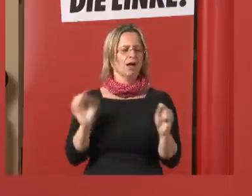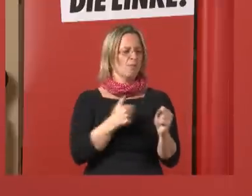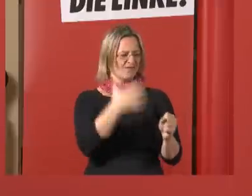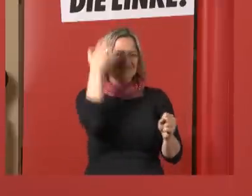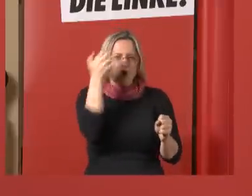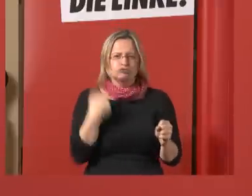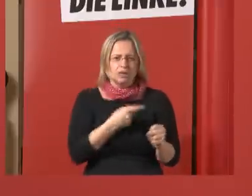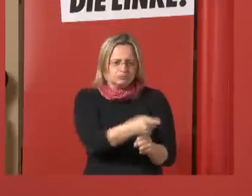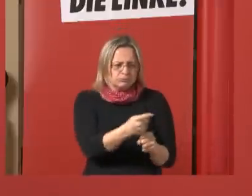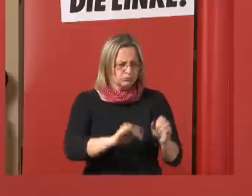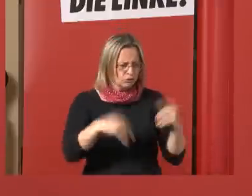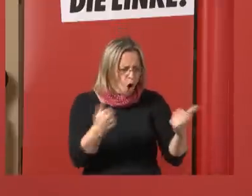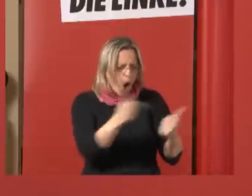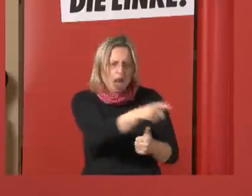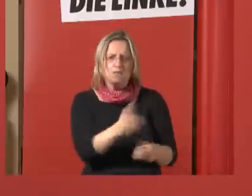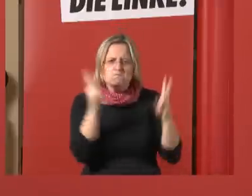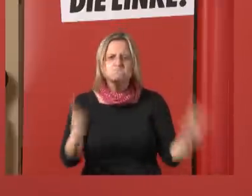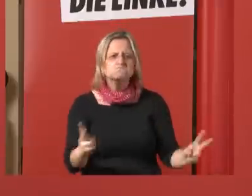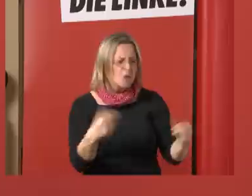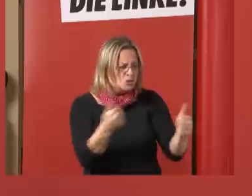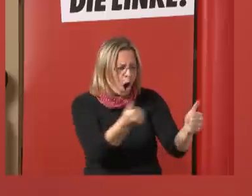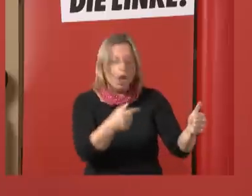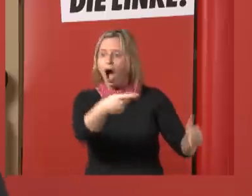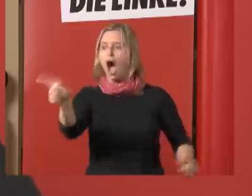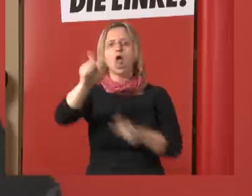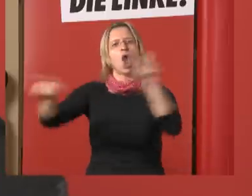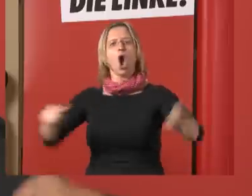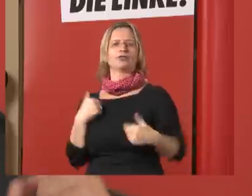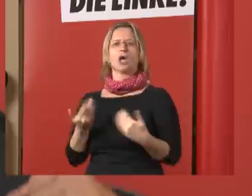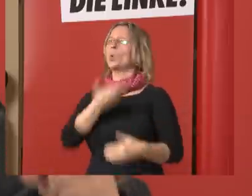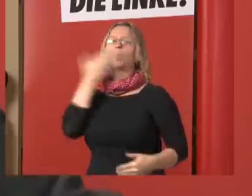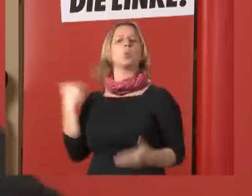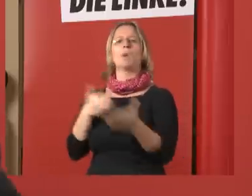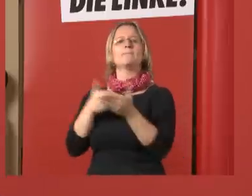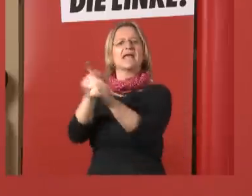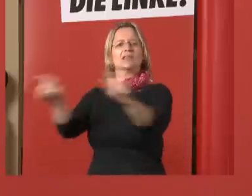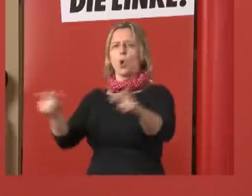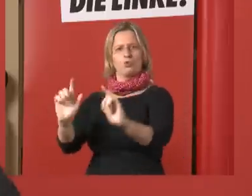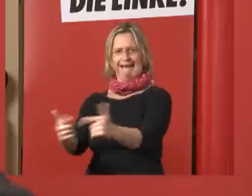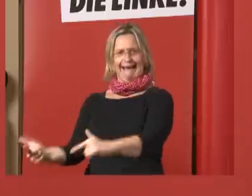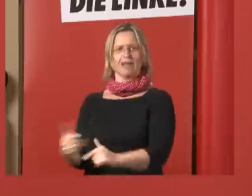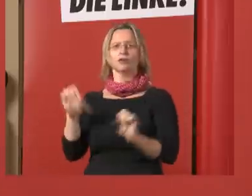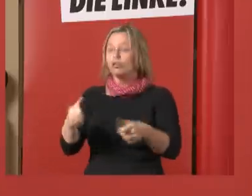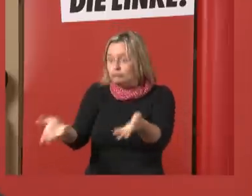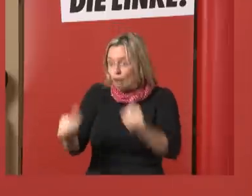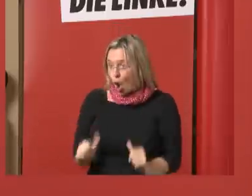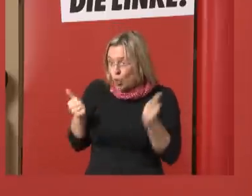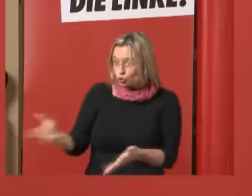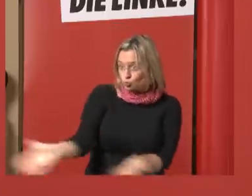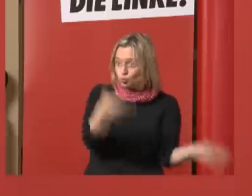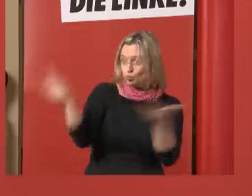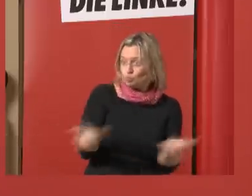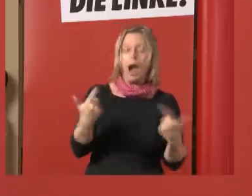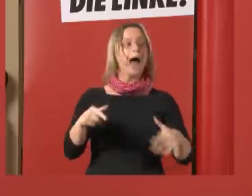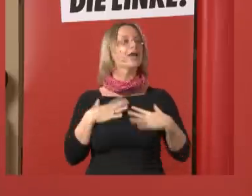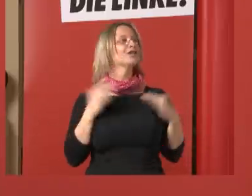am öffentlichen Leben. Aber wenn das so wäre, müssten ja eigentlich alle Leute gerne in so eine Werkstatt